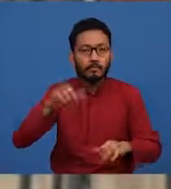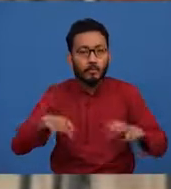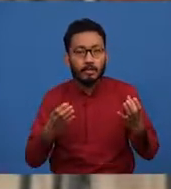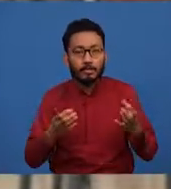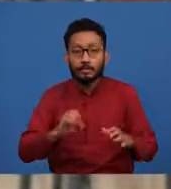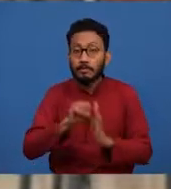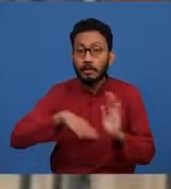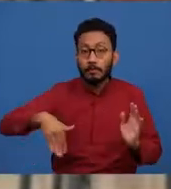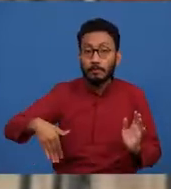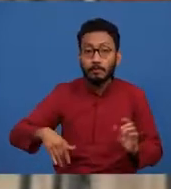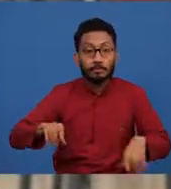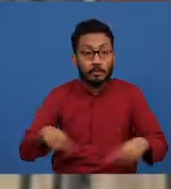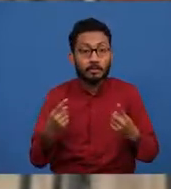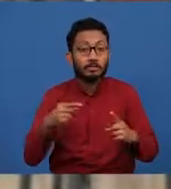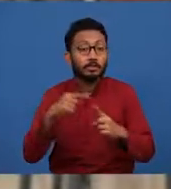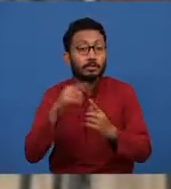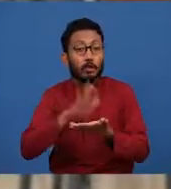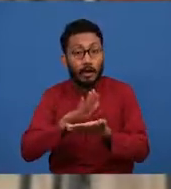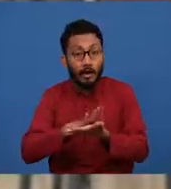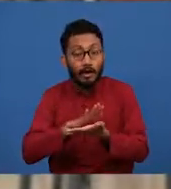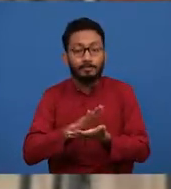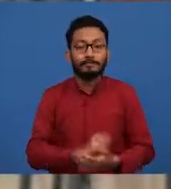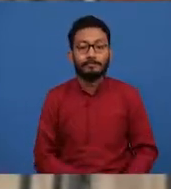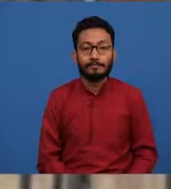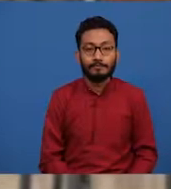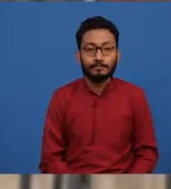sebelum pergi ke sekolah.